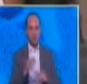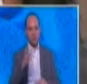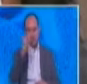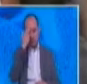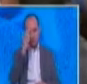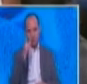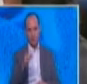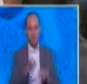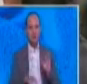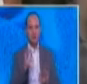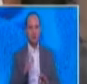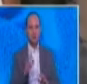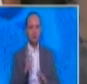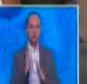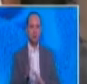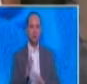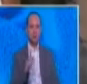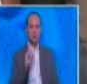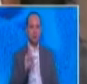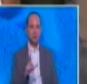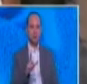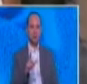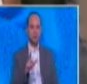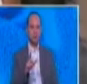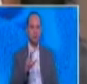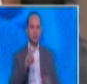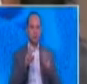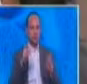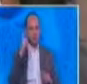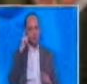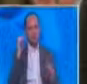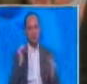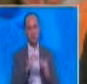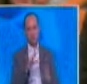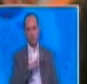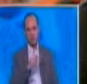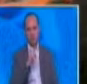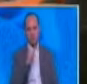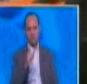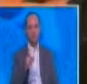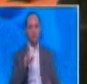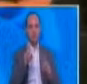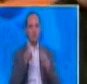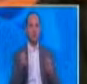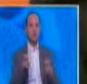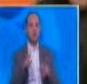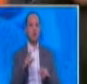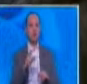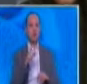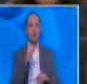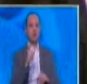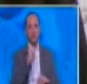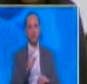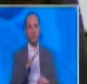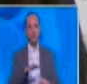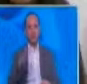hastalarımızın tedavisine devam etmesi gerektiği konusunda bir görüş birliğimiz var. Bu konuda da şunu öneriyoruz: